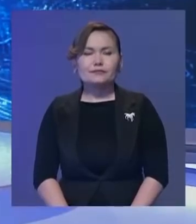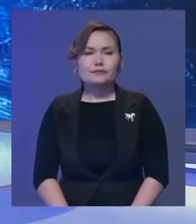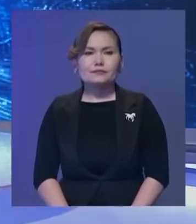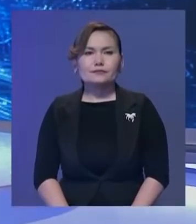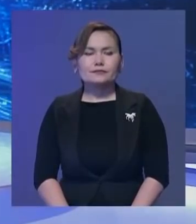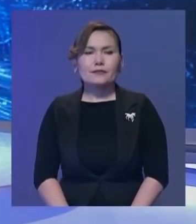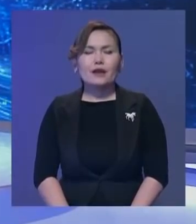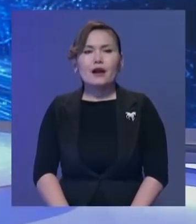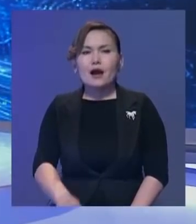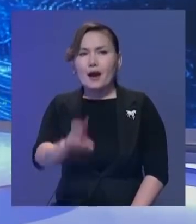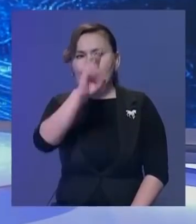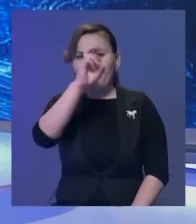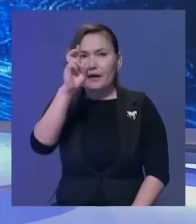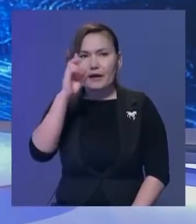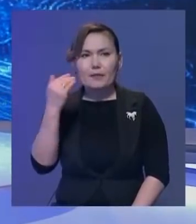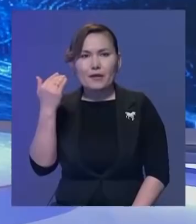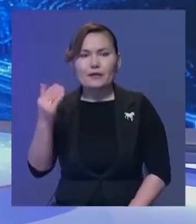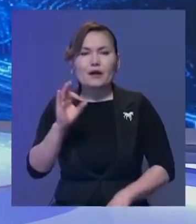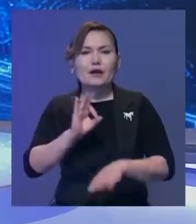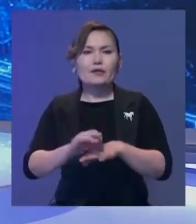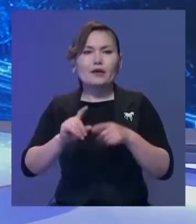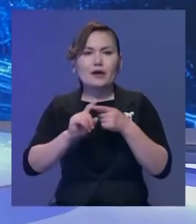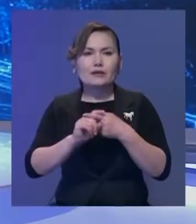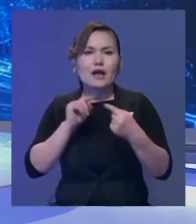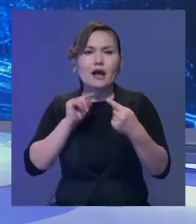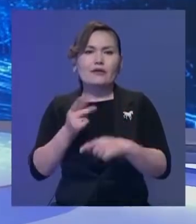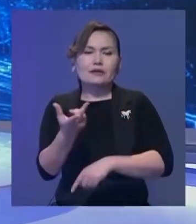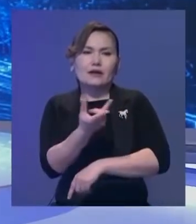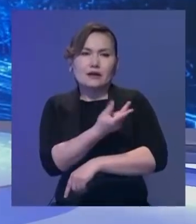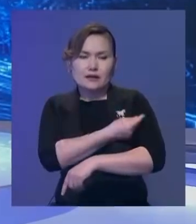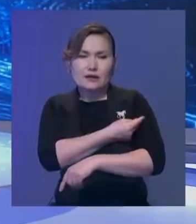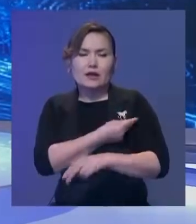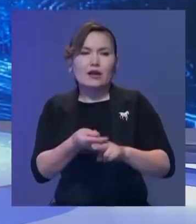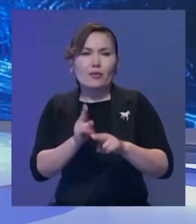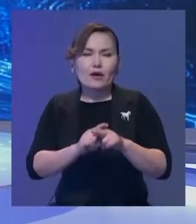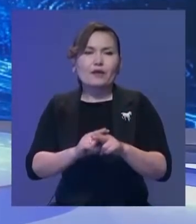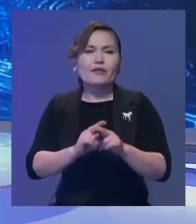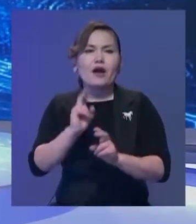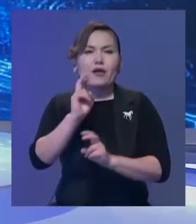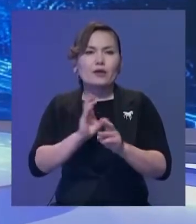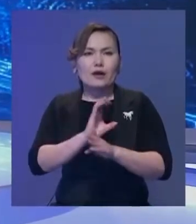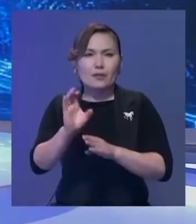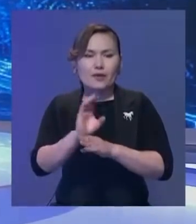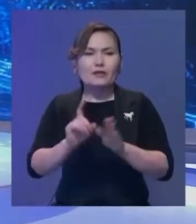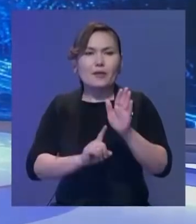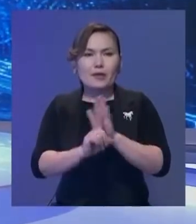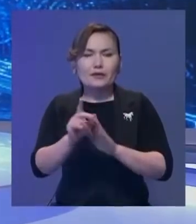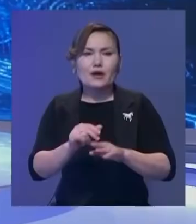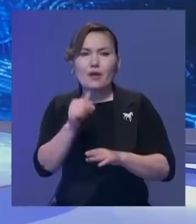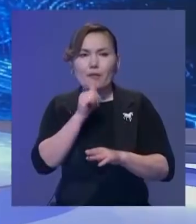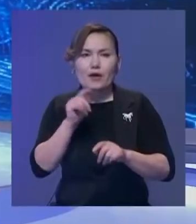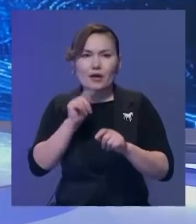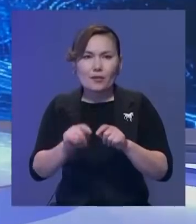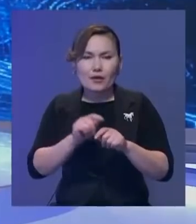Шетел жаңалықтарымен жалғастырайық. Бразилиялықтар коронавирусқа қарсы өз вакцинасын жасап шығарды. Оны клиникалық сынақтан